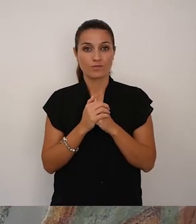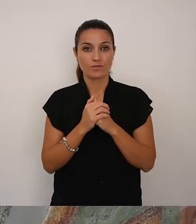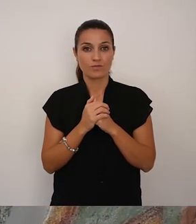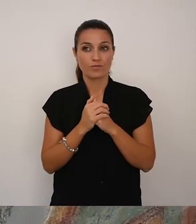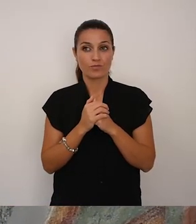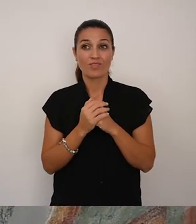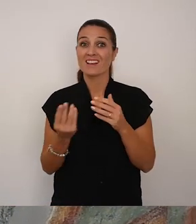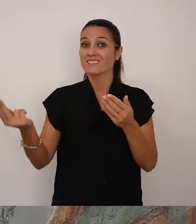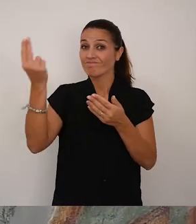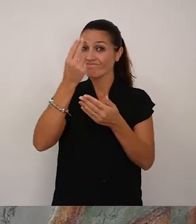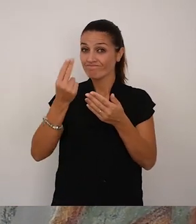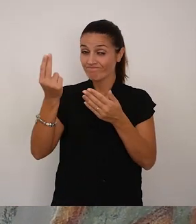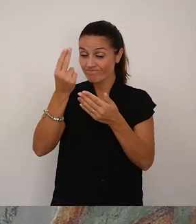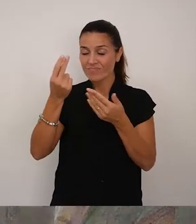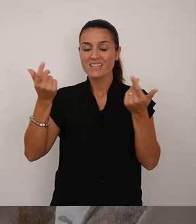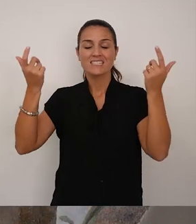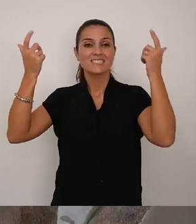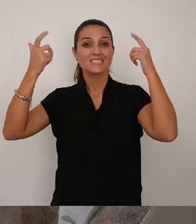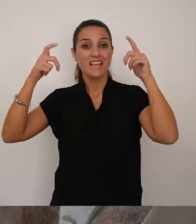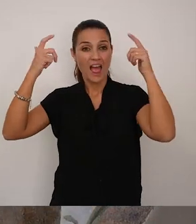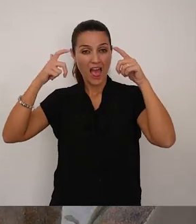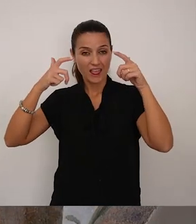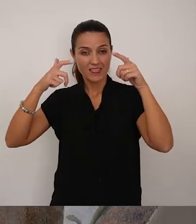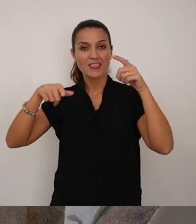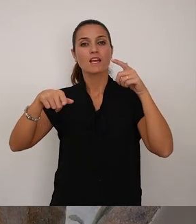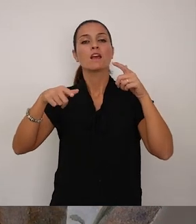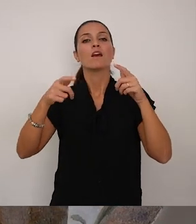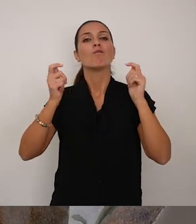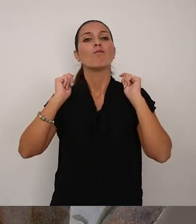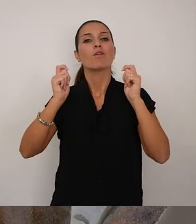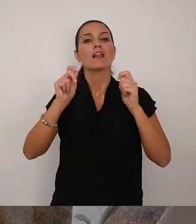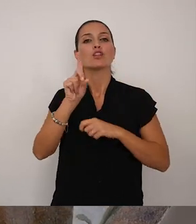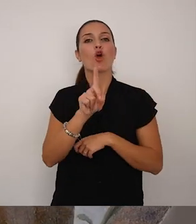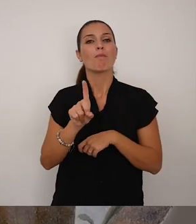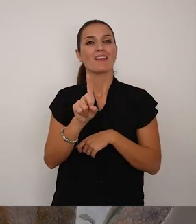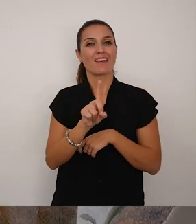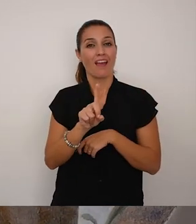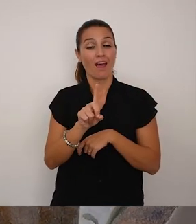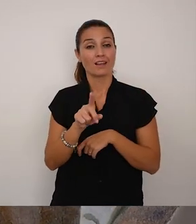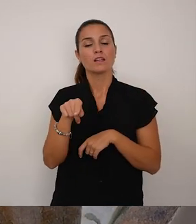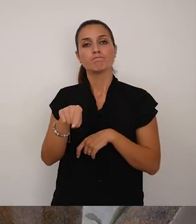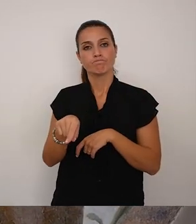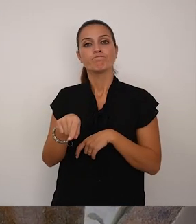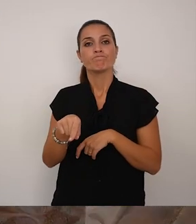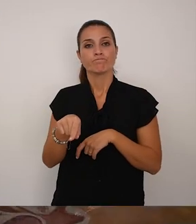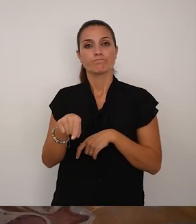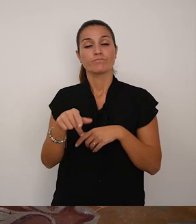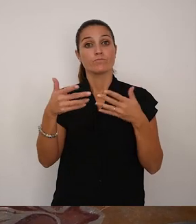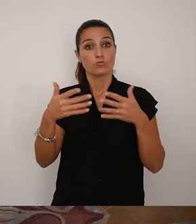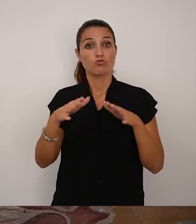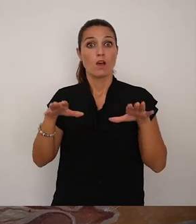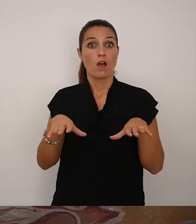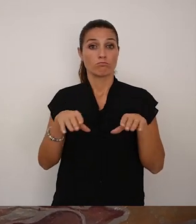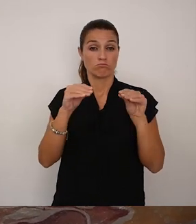Le scene richiamano i santi della devozione dei frati domenicani, che qui a Matino hanno animato la vita religiosa sino agli